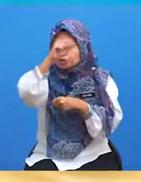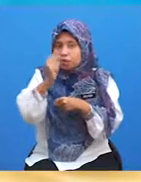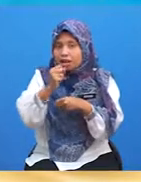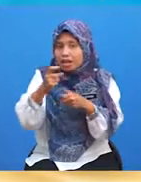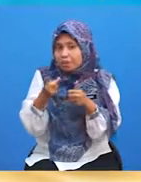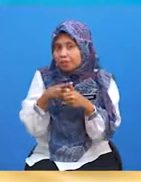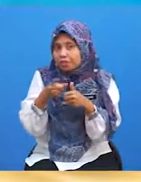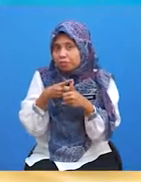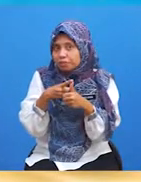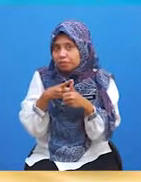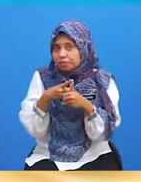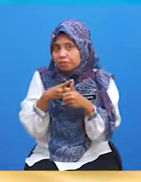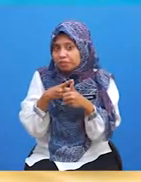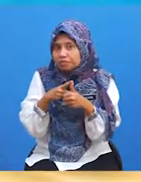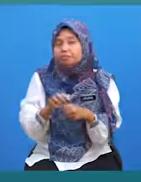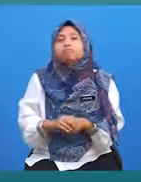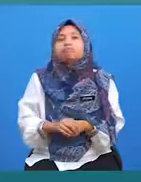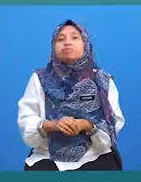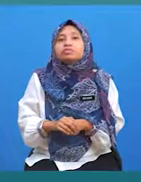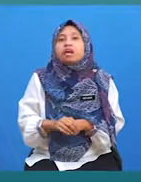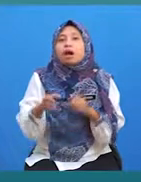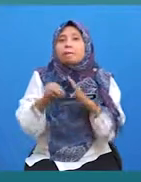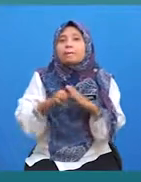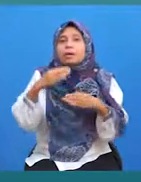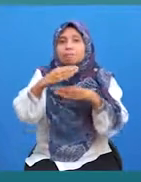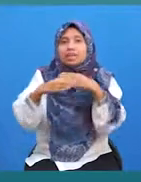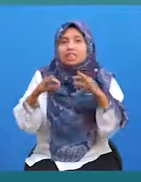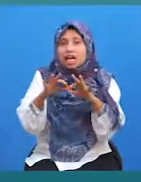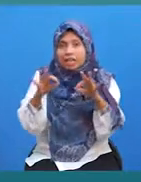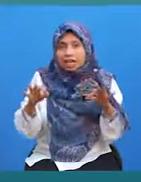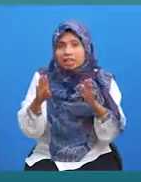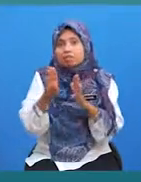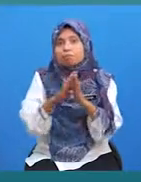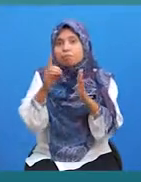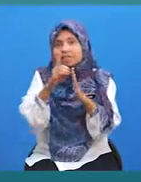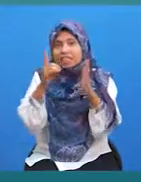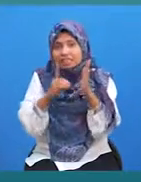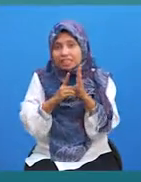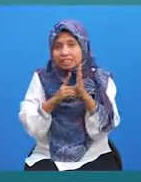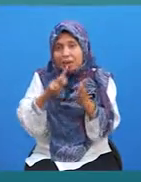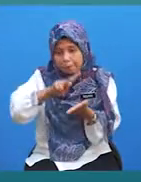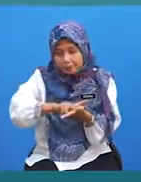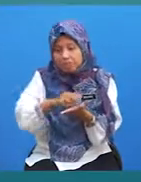yang pertama, iaitu membina ayat berdasarkan peribahasa.